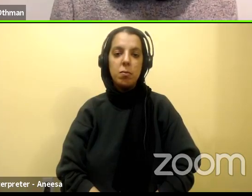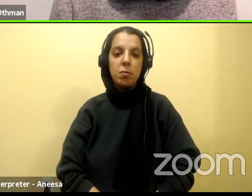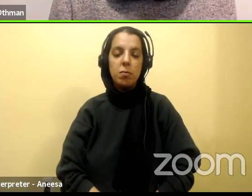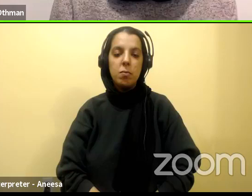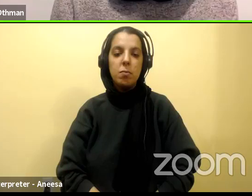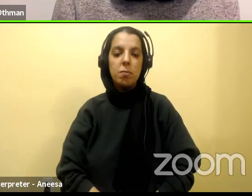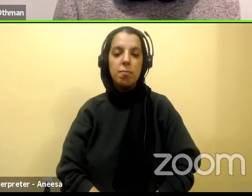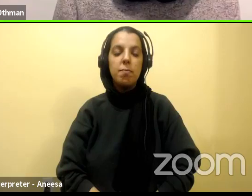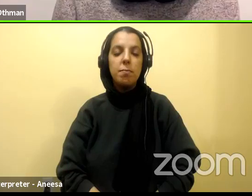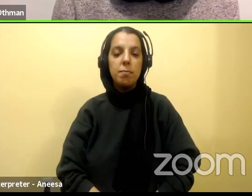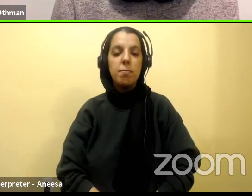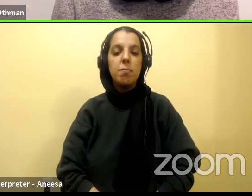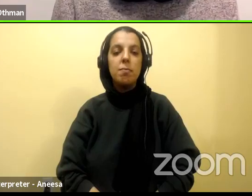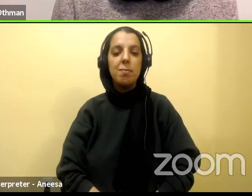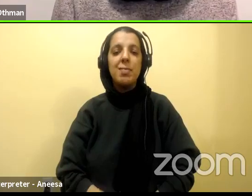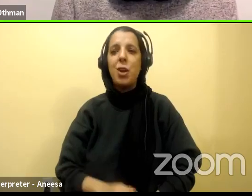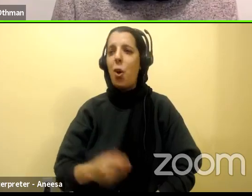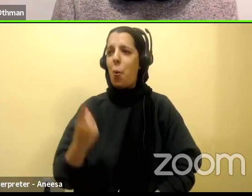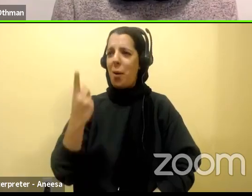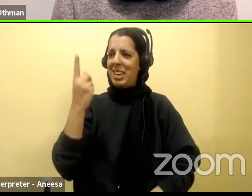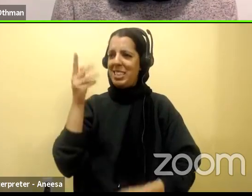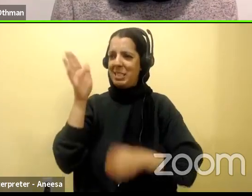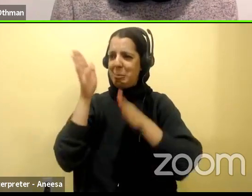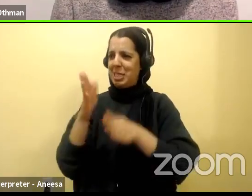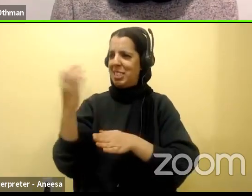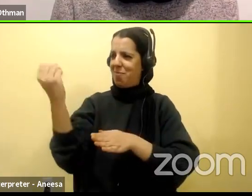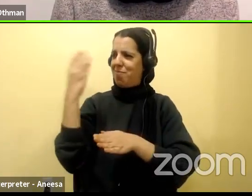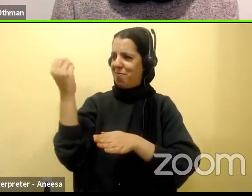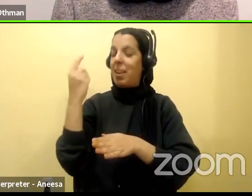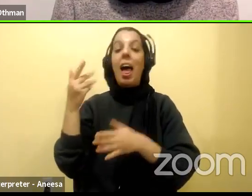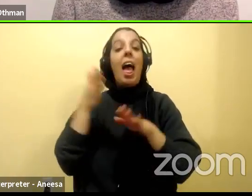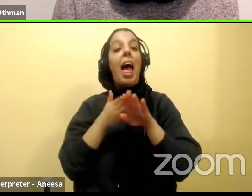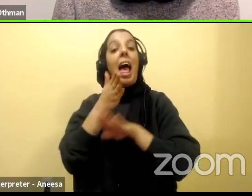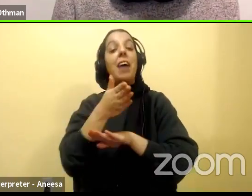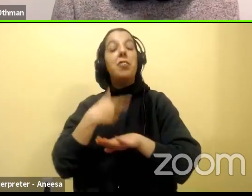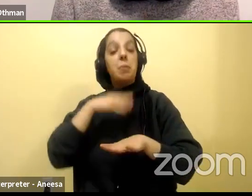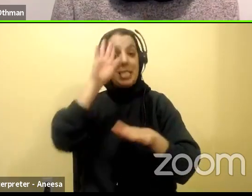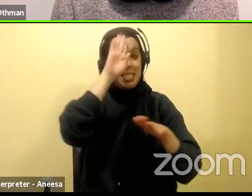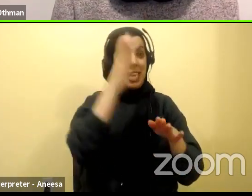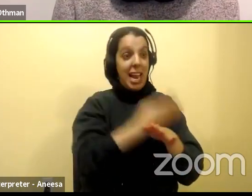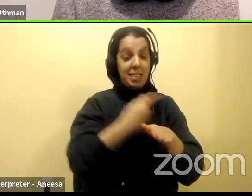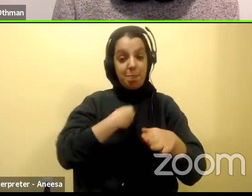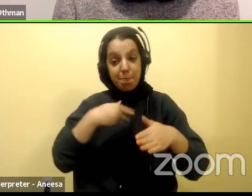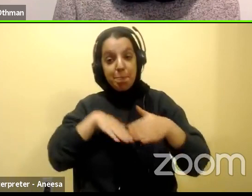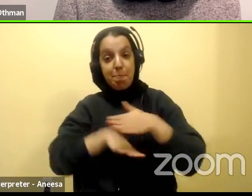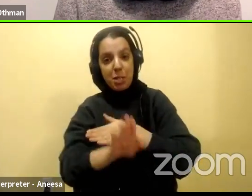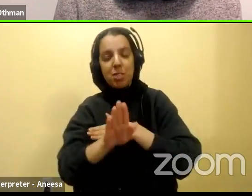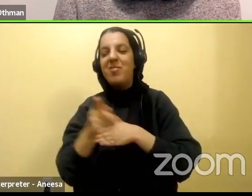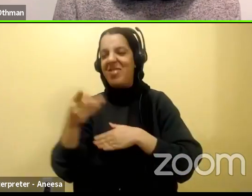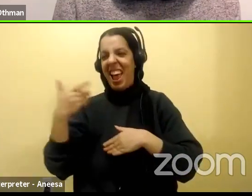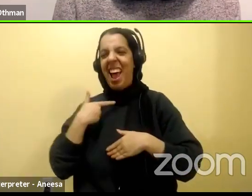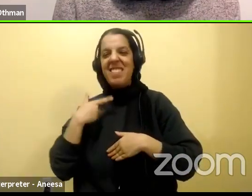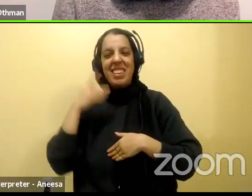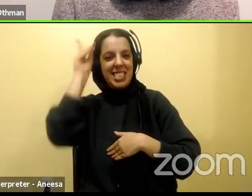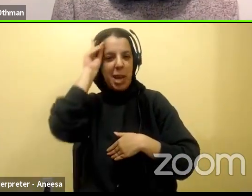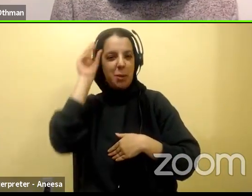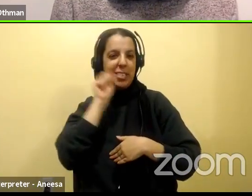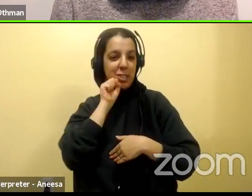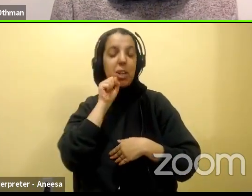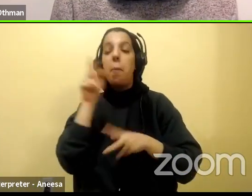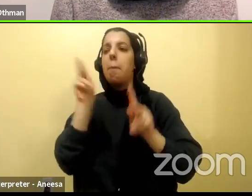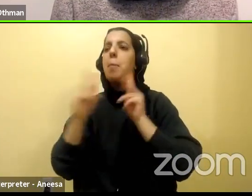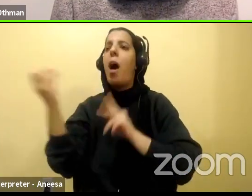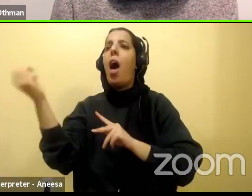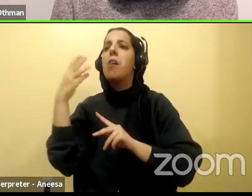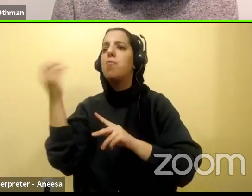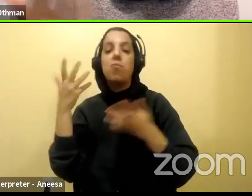And one of the things that was very hurtful that I heard was after I gave birth to my son عبد الرحيم who has Down syndrome. People would say to us,